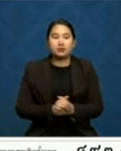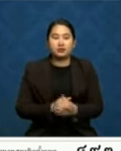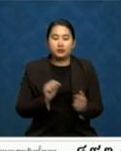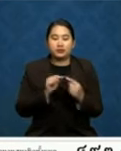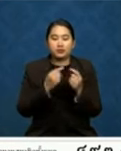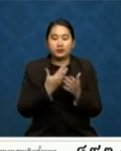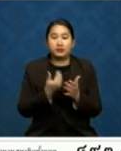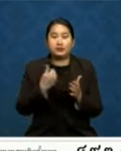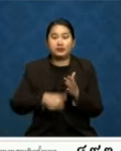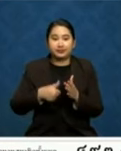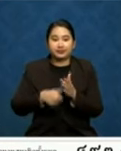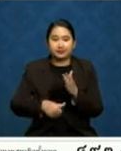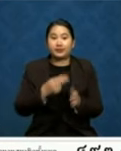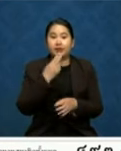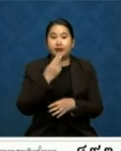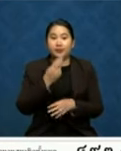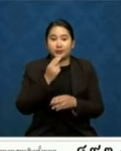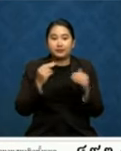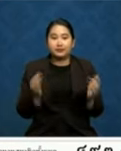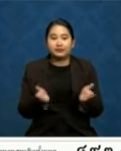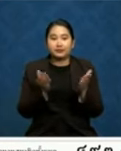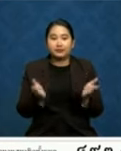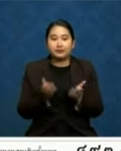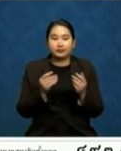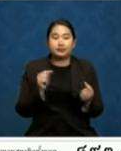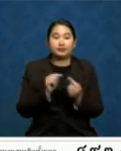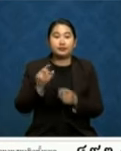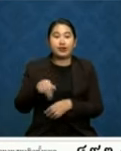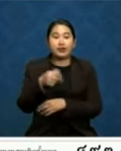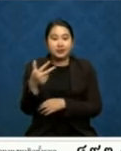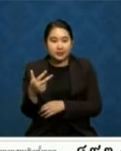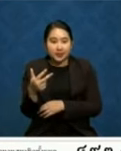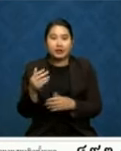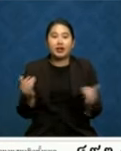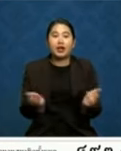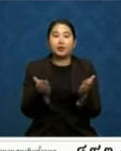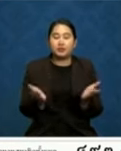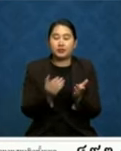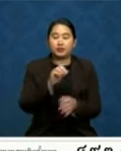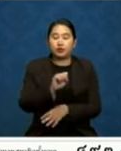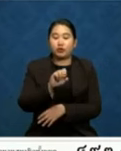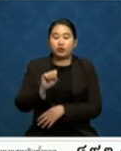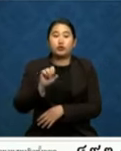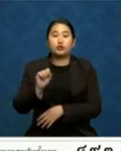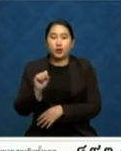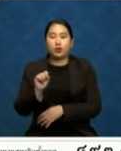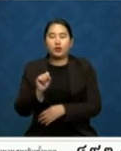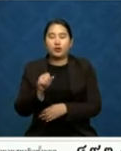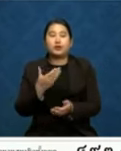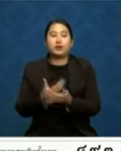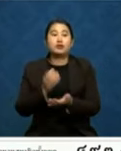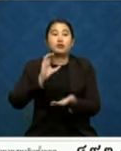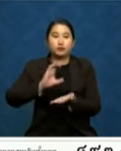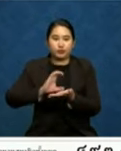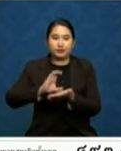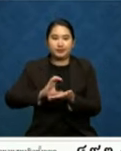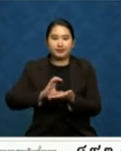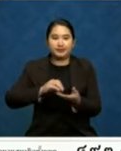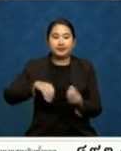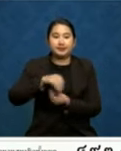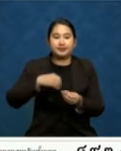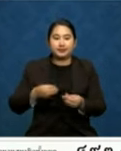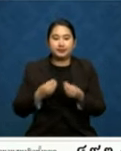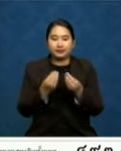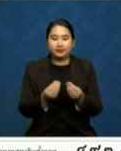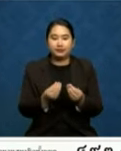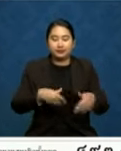าษียาสูบที่ไปสนับสนุนไทย PBS บ้างสนับสนุนสสส.บ้างให้เป็นการตั้งกองทุนให้กับพี่น้องย